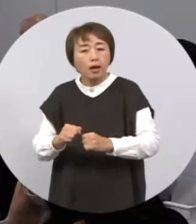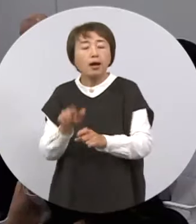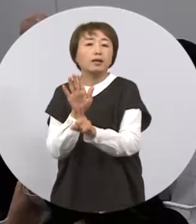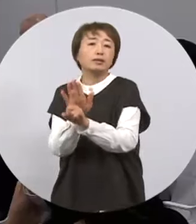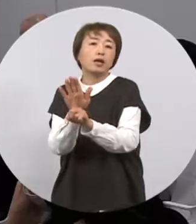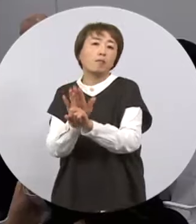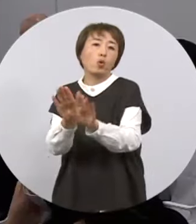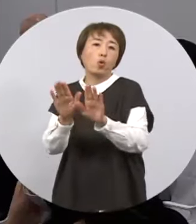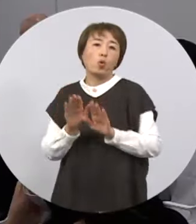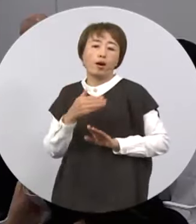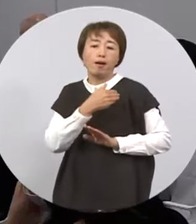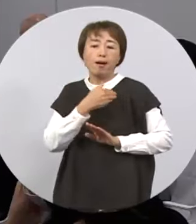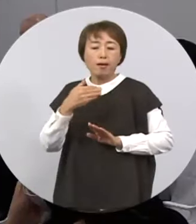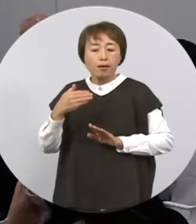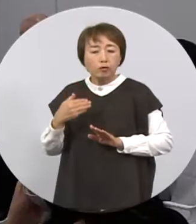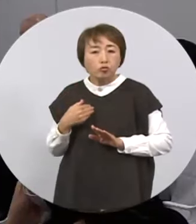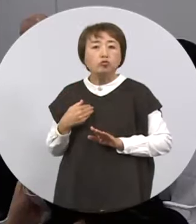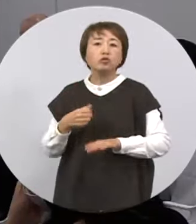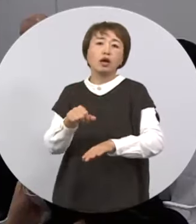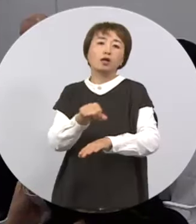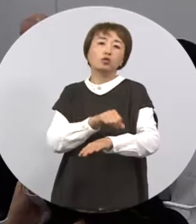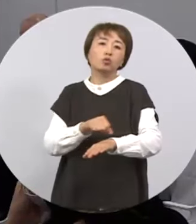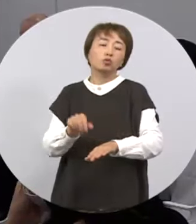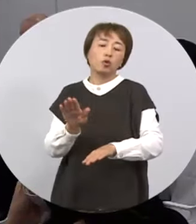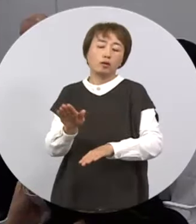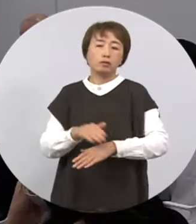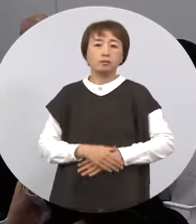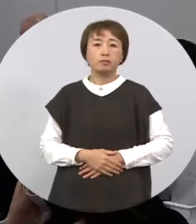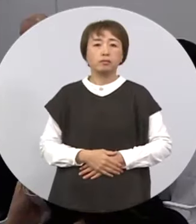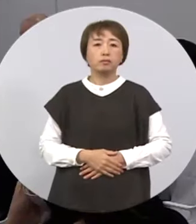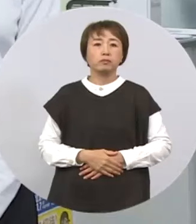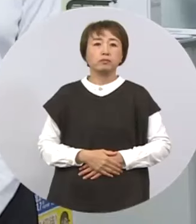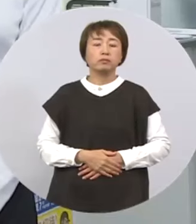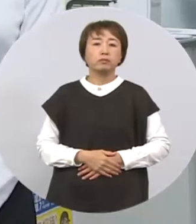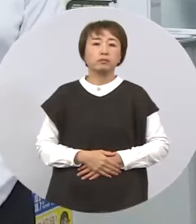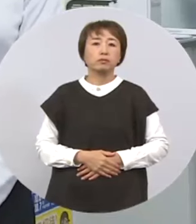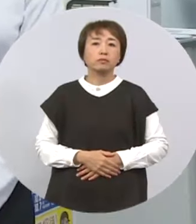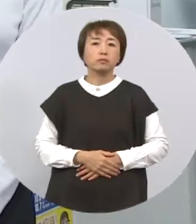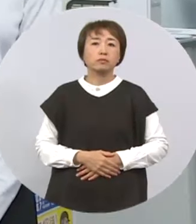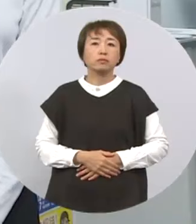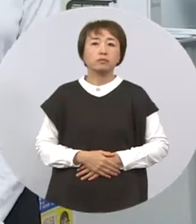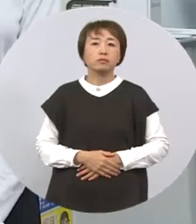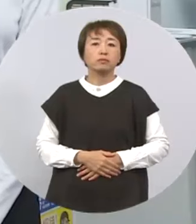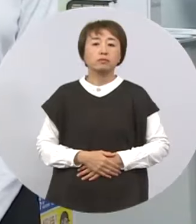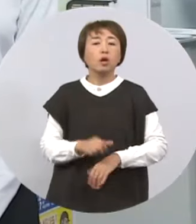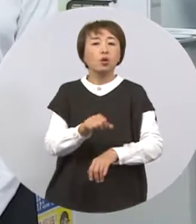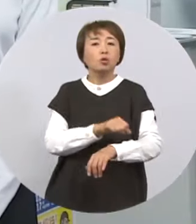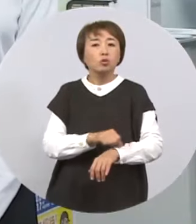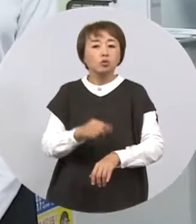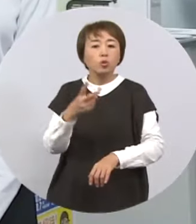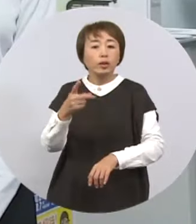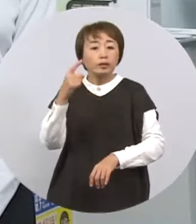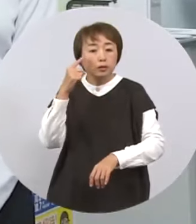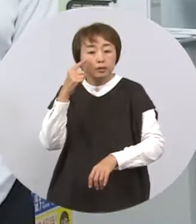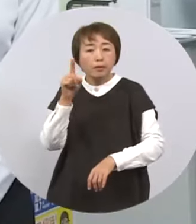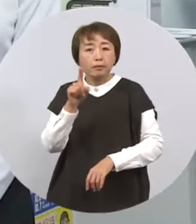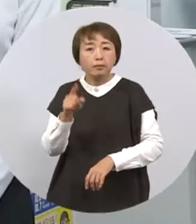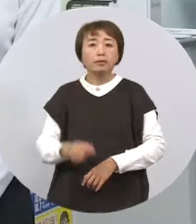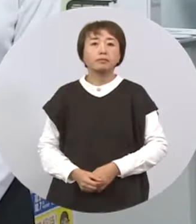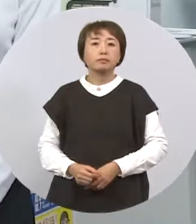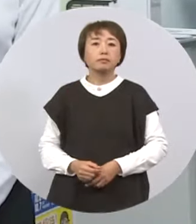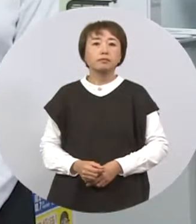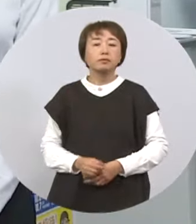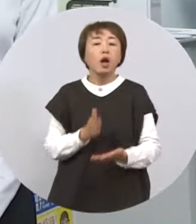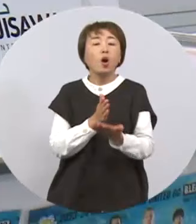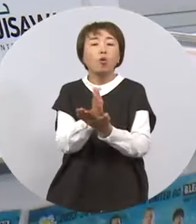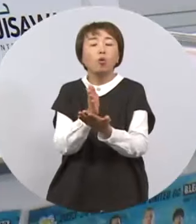けられるっていうところが一番特徴的なところになっているかと思います。あともう一つ特徴としては、3コースの設定が